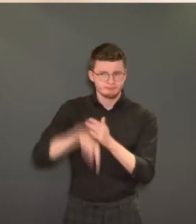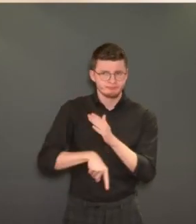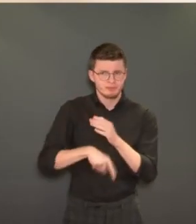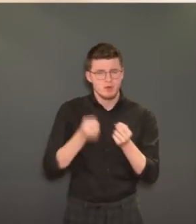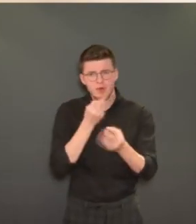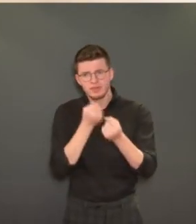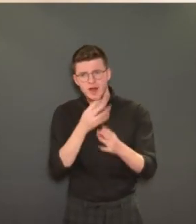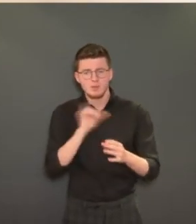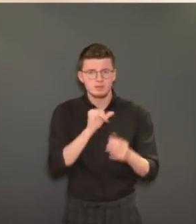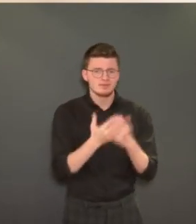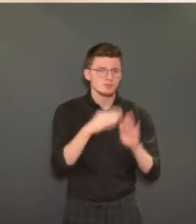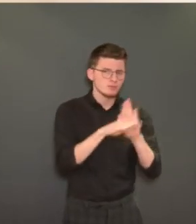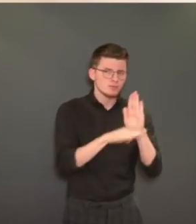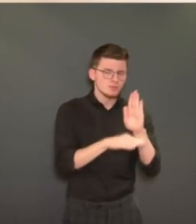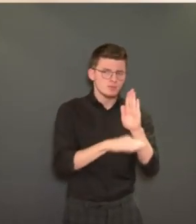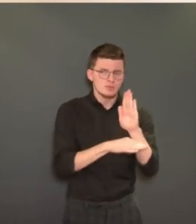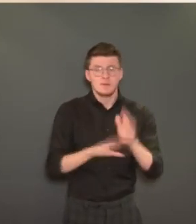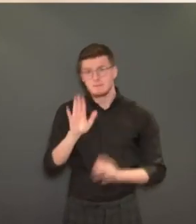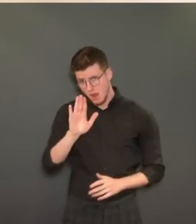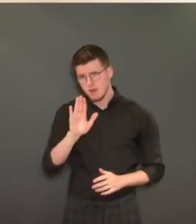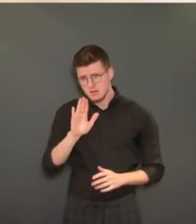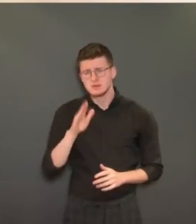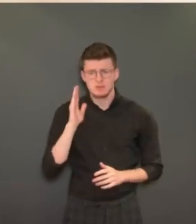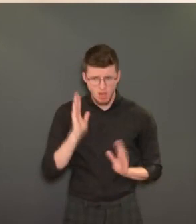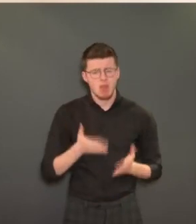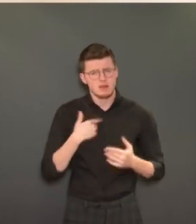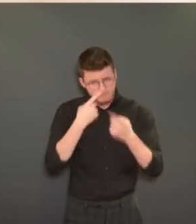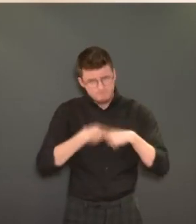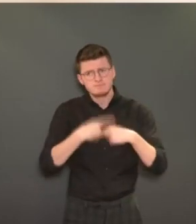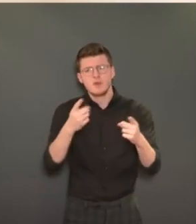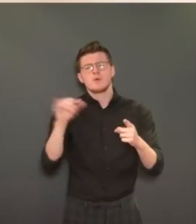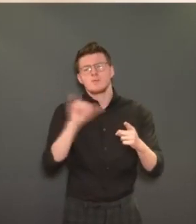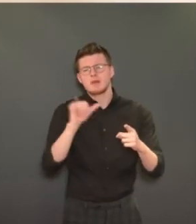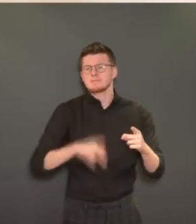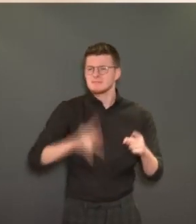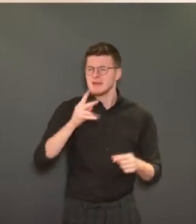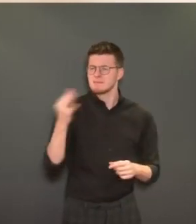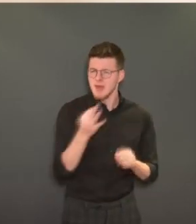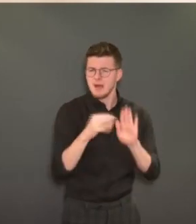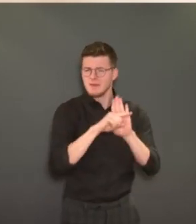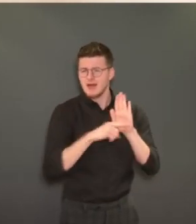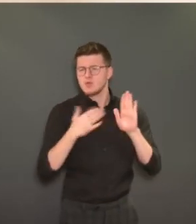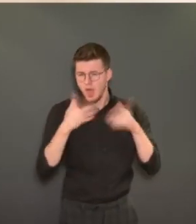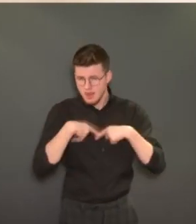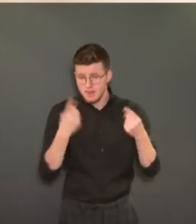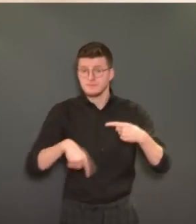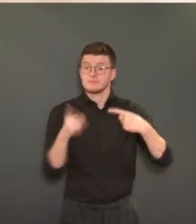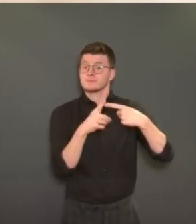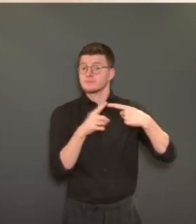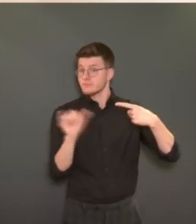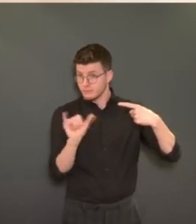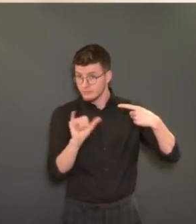détail tout à l'heure les différentes mesures à prendre. Je vous donne déjà les règles principales.